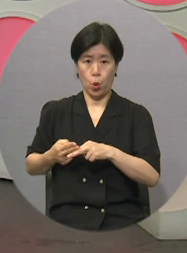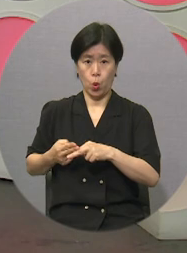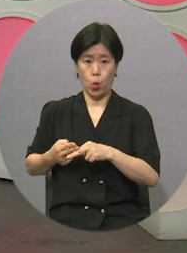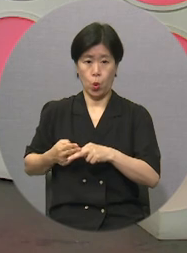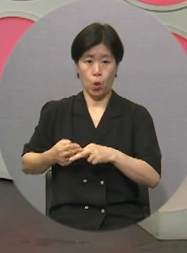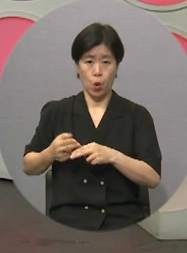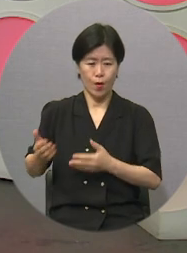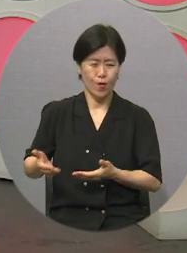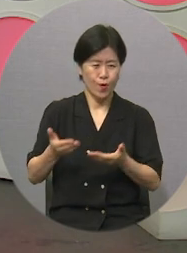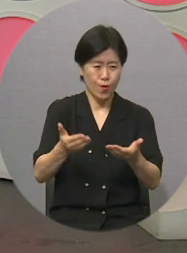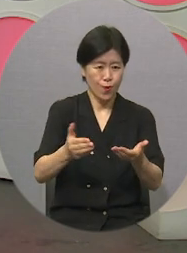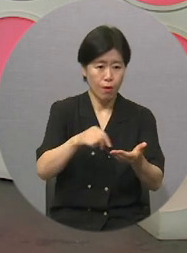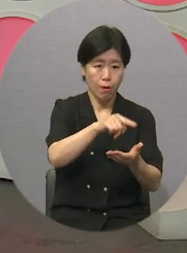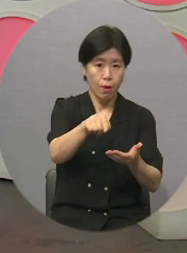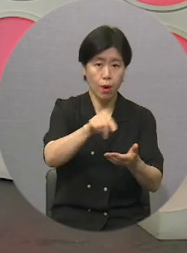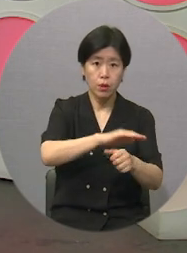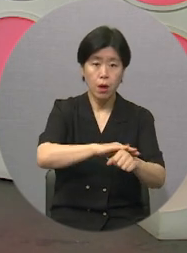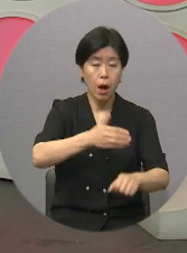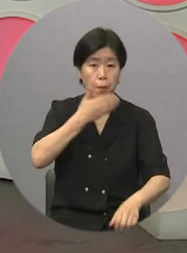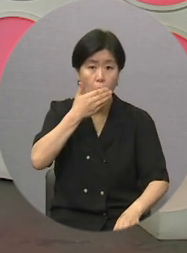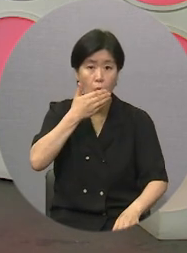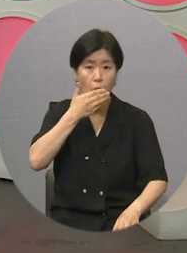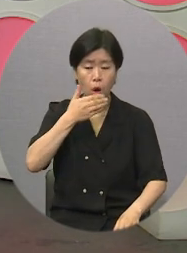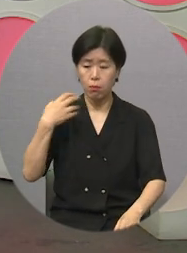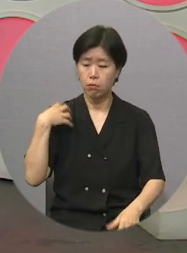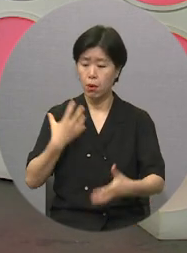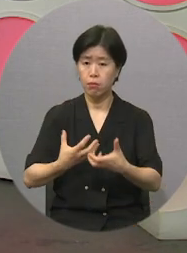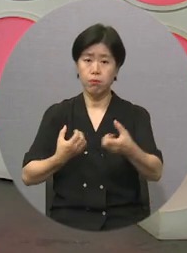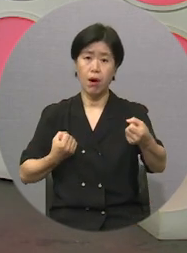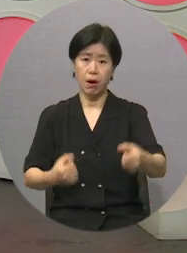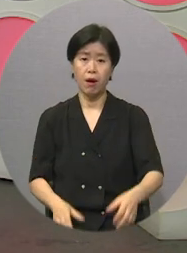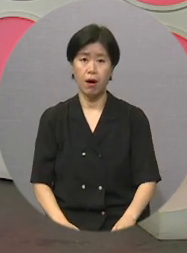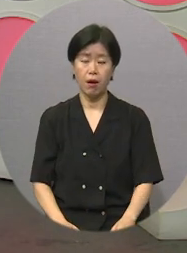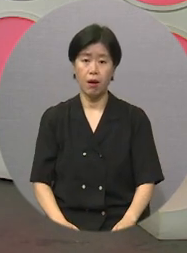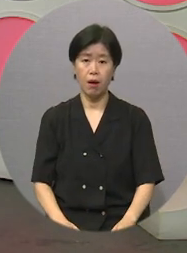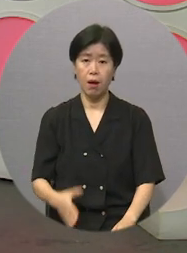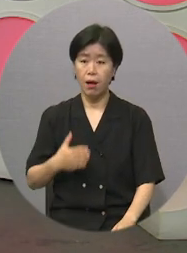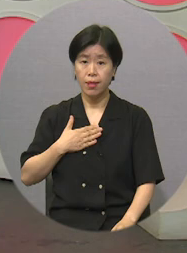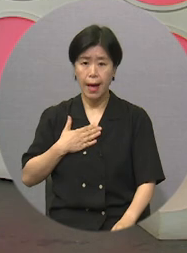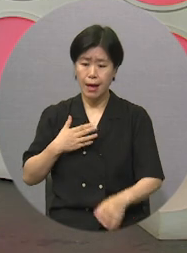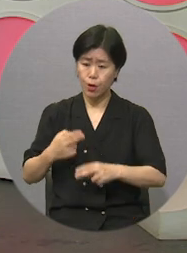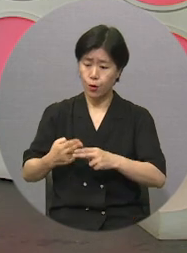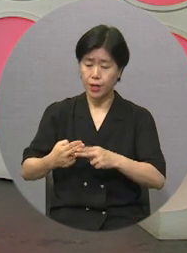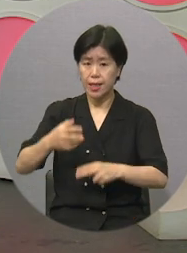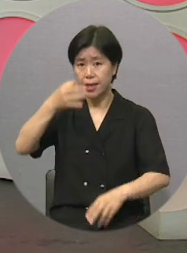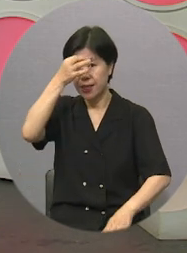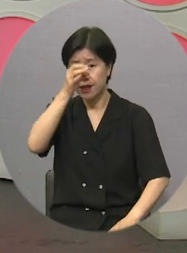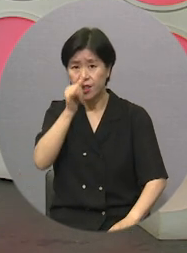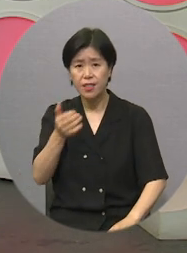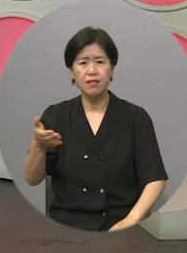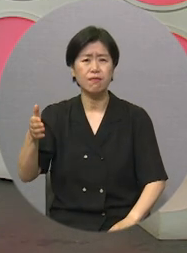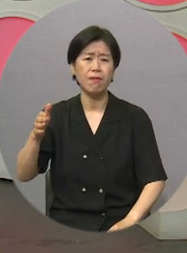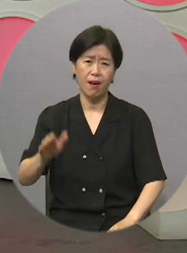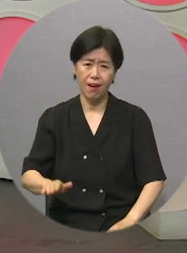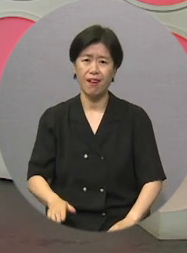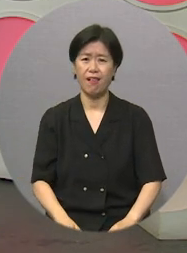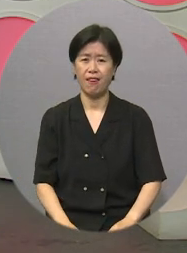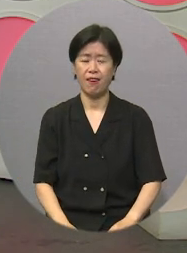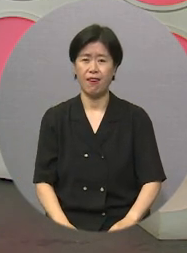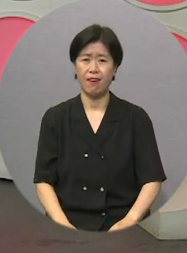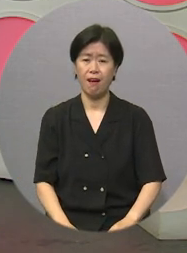그네들은 먹어주는 역할이 되어 있었습니다. 아무리 밥을 뚝딱 잘 차리는 요리사라고는